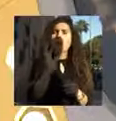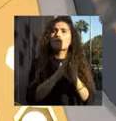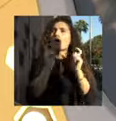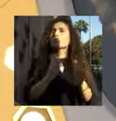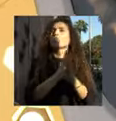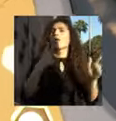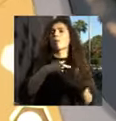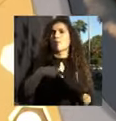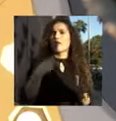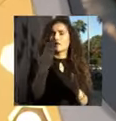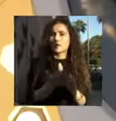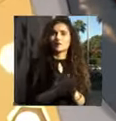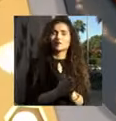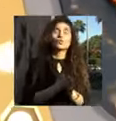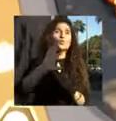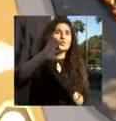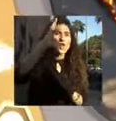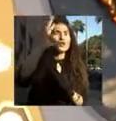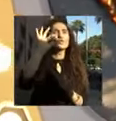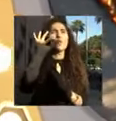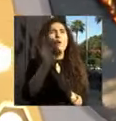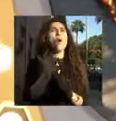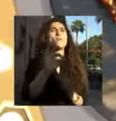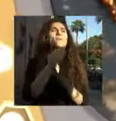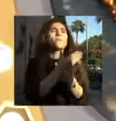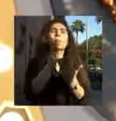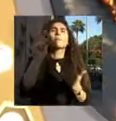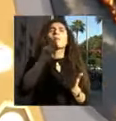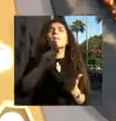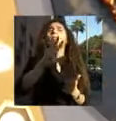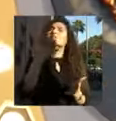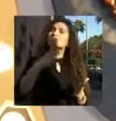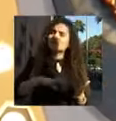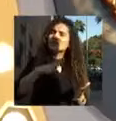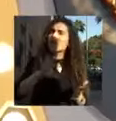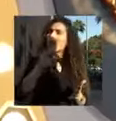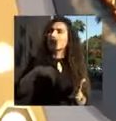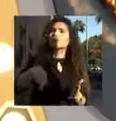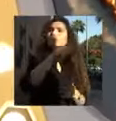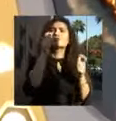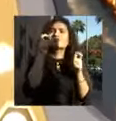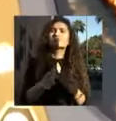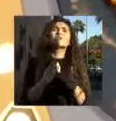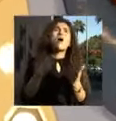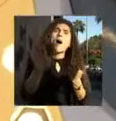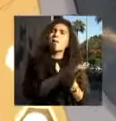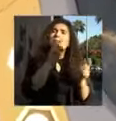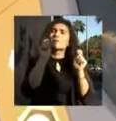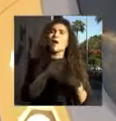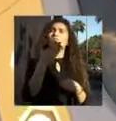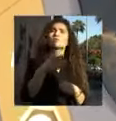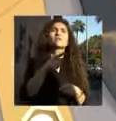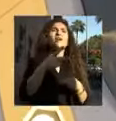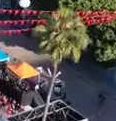Büyükşehir Belediyesi. Güneş balçıkla sıvanmaz. İstedikleri kadar bunun üstünü örtmeye çalışsınlar.